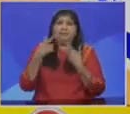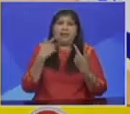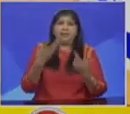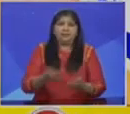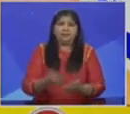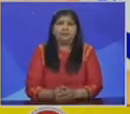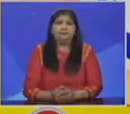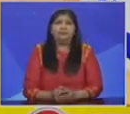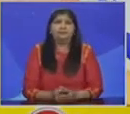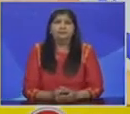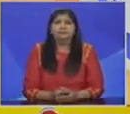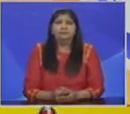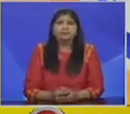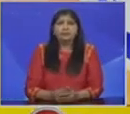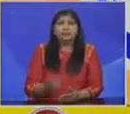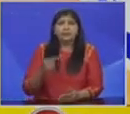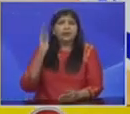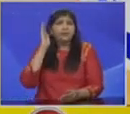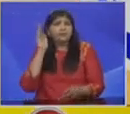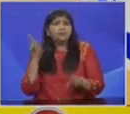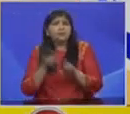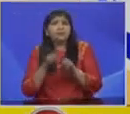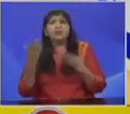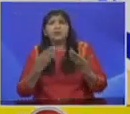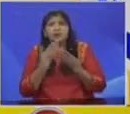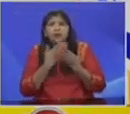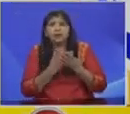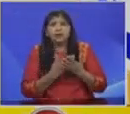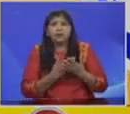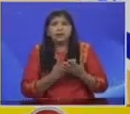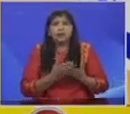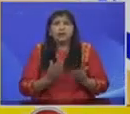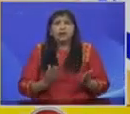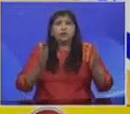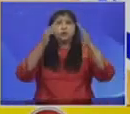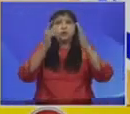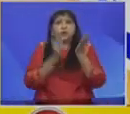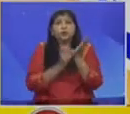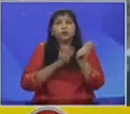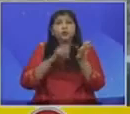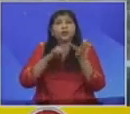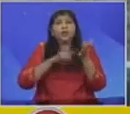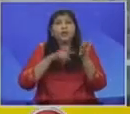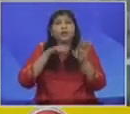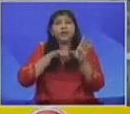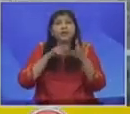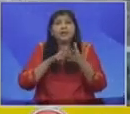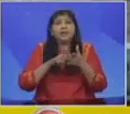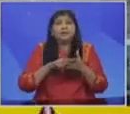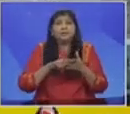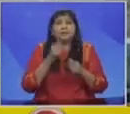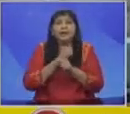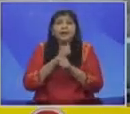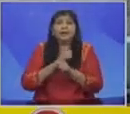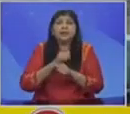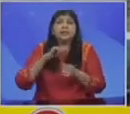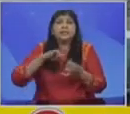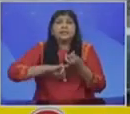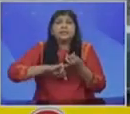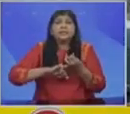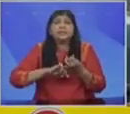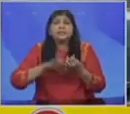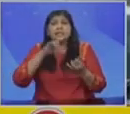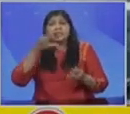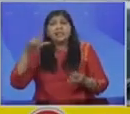दरअसल अभी जो आप सुन रहे थे वो स्टैच्यू ऑफ यूनिटी पर एक गाइड संस्कृत में लोगों